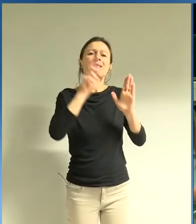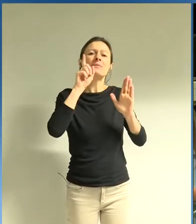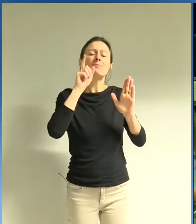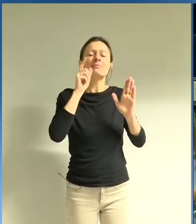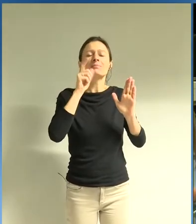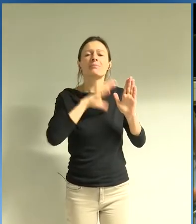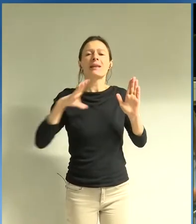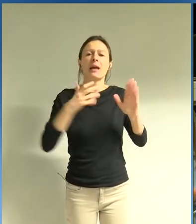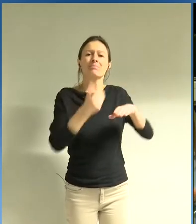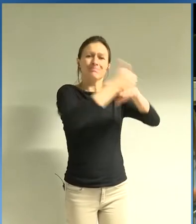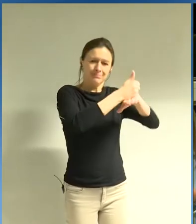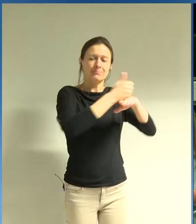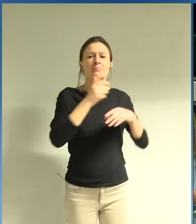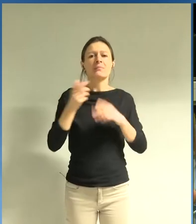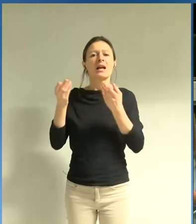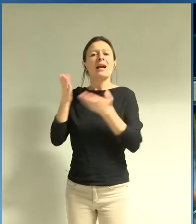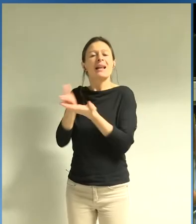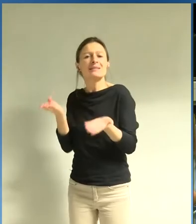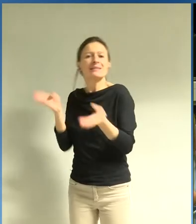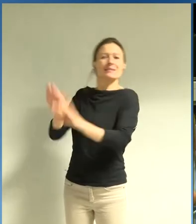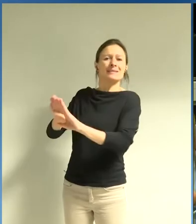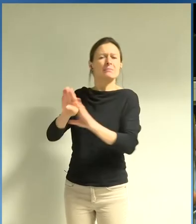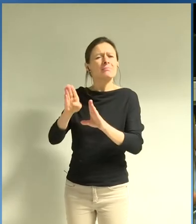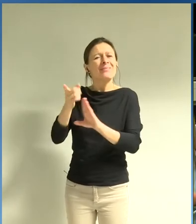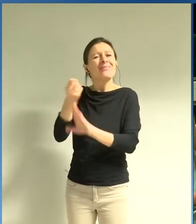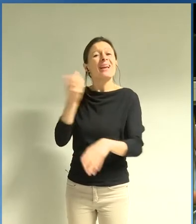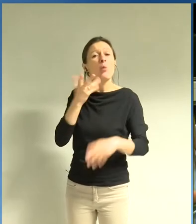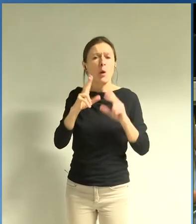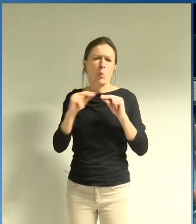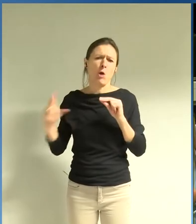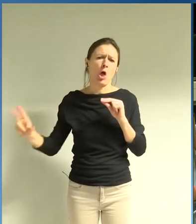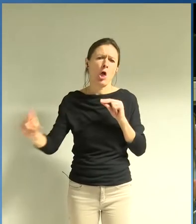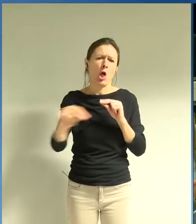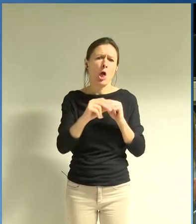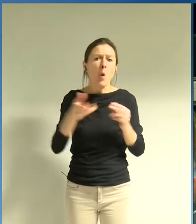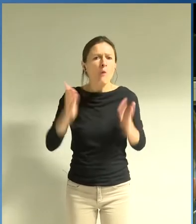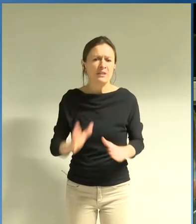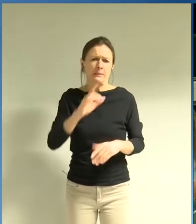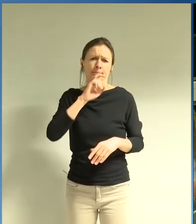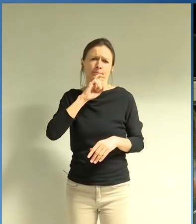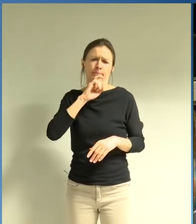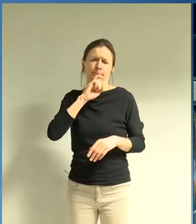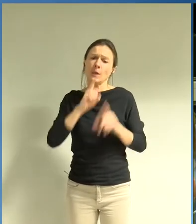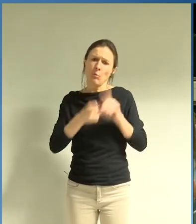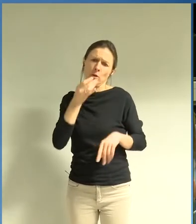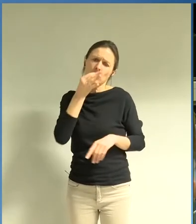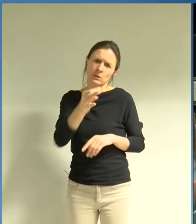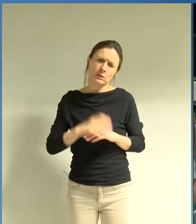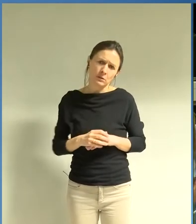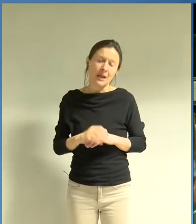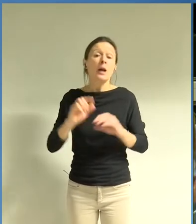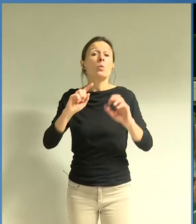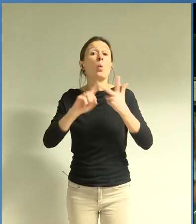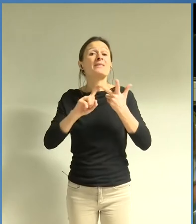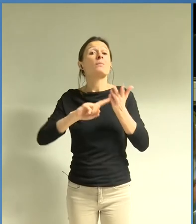reste une rumeur à ce stade et qu'elle n'est pas fondée pour l'instant donc je crois que c'est important aussi de le redire et enfin mon troisième point